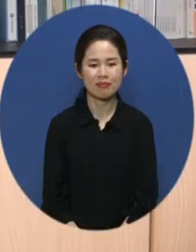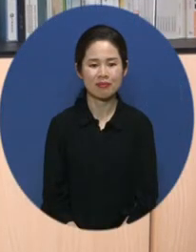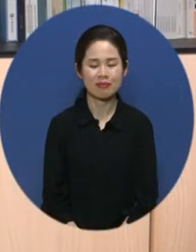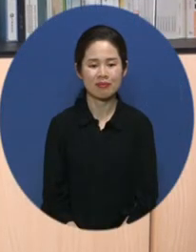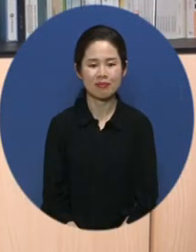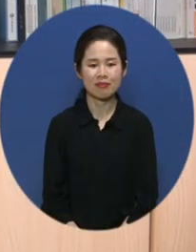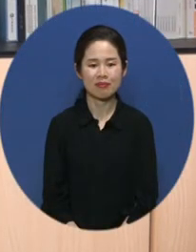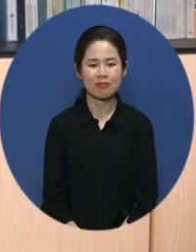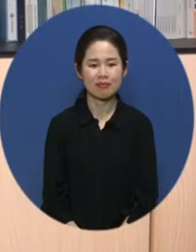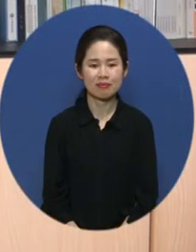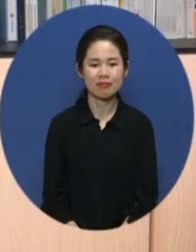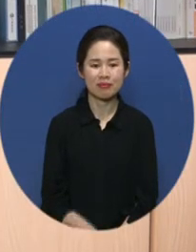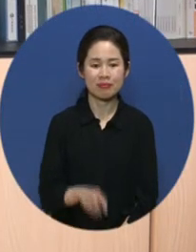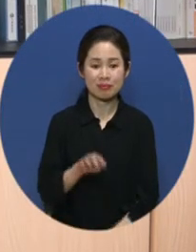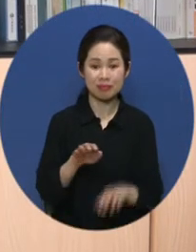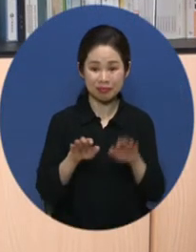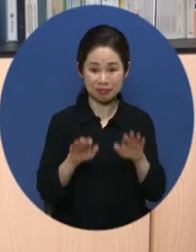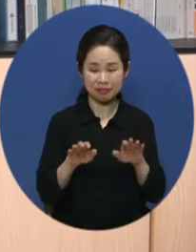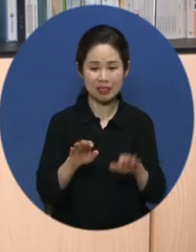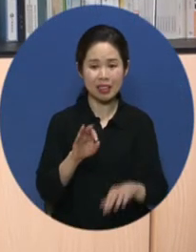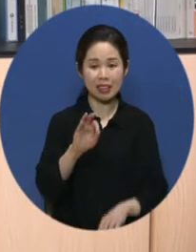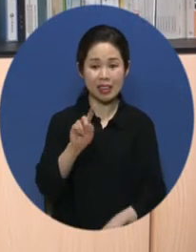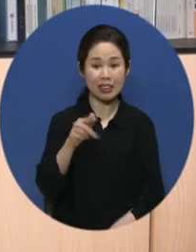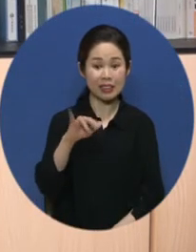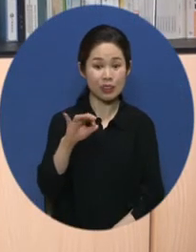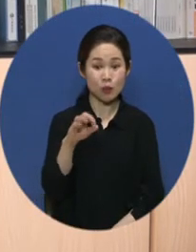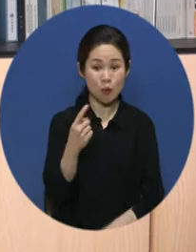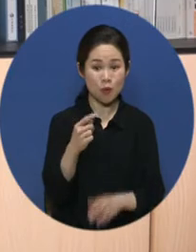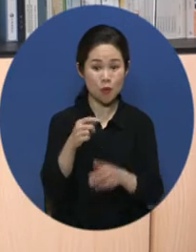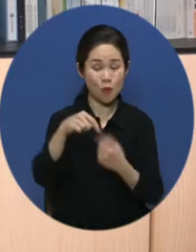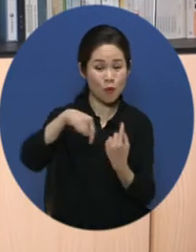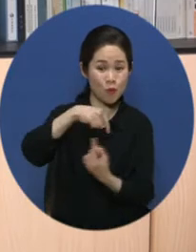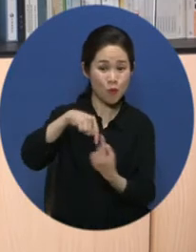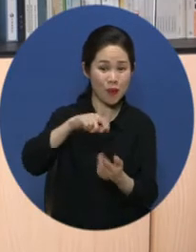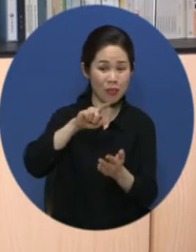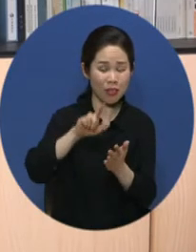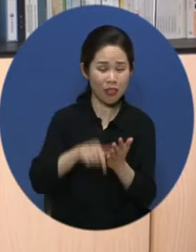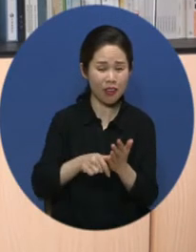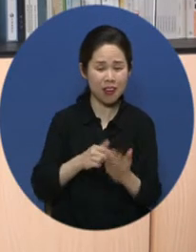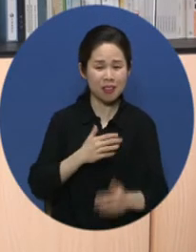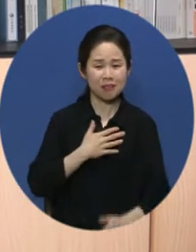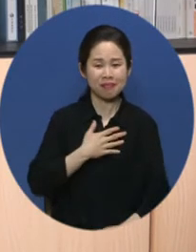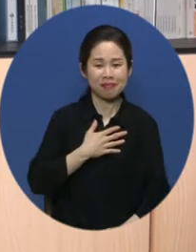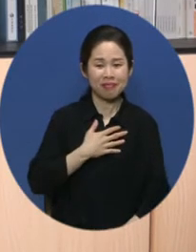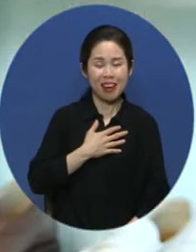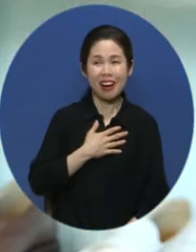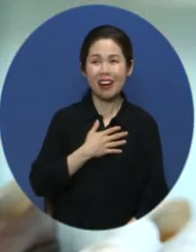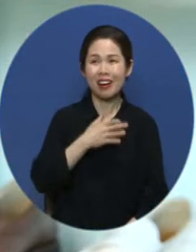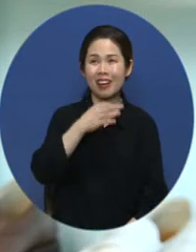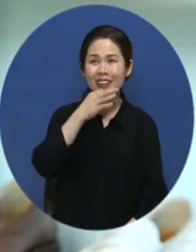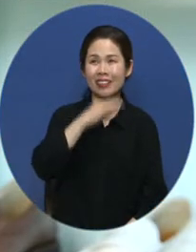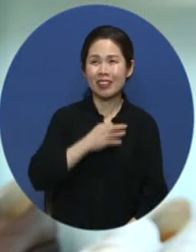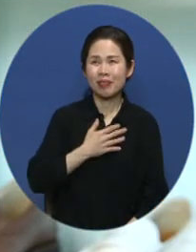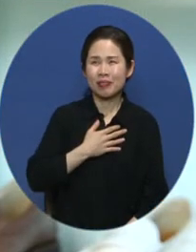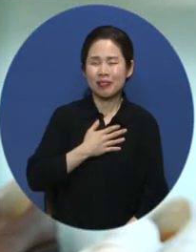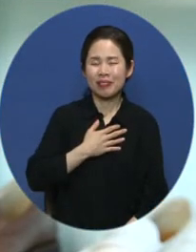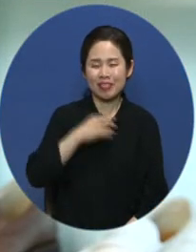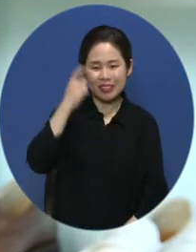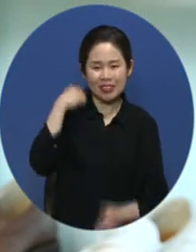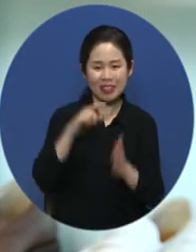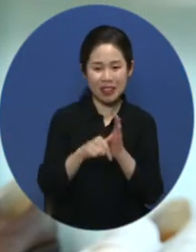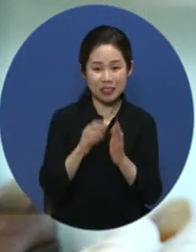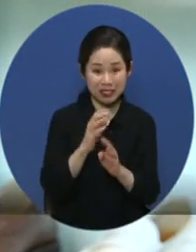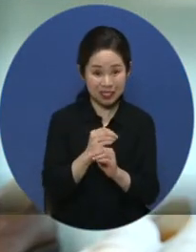아지오와 네. 함께 해오면서 네. 대표님께서 생각하셨을 때 가장 보람있었던 순간은 언제가 있었습니까? 역시